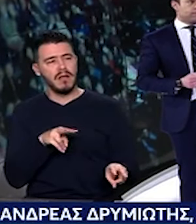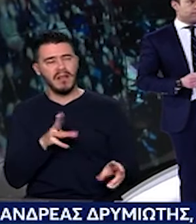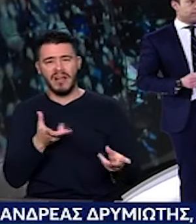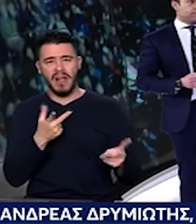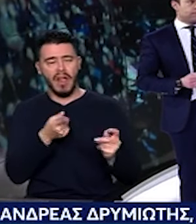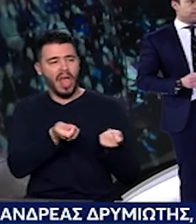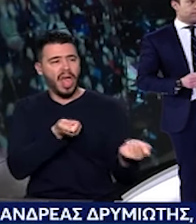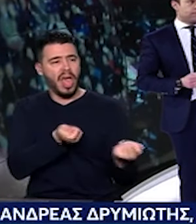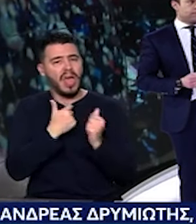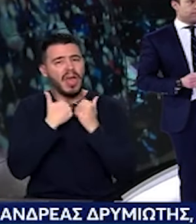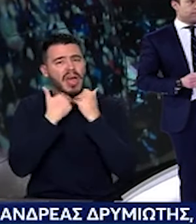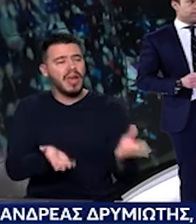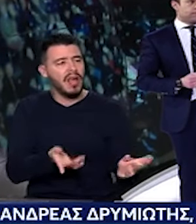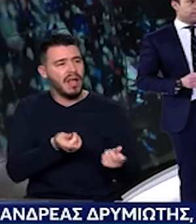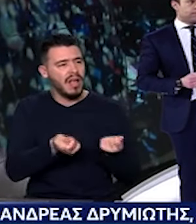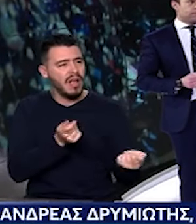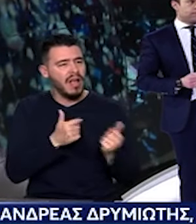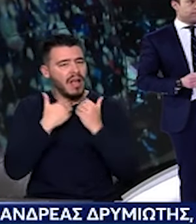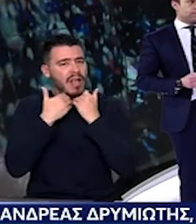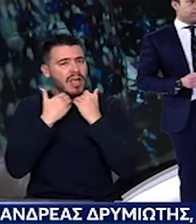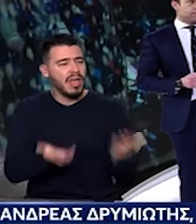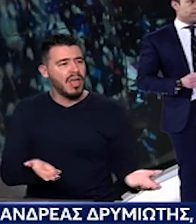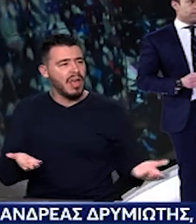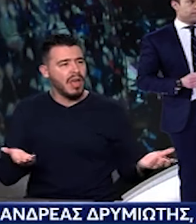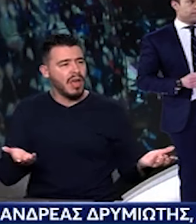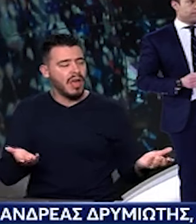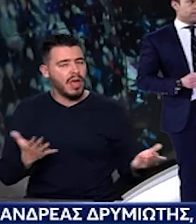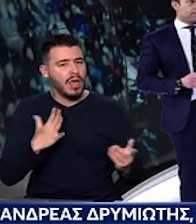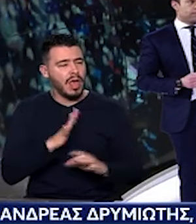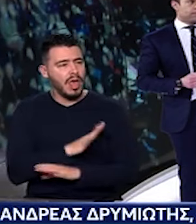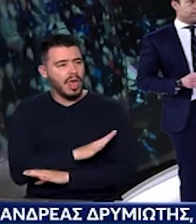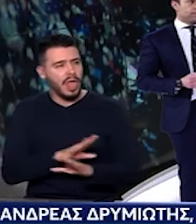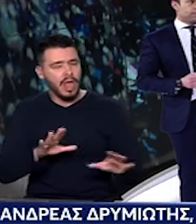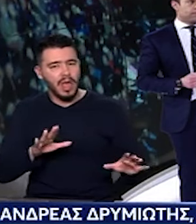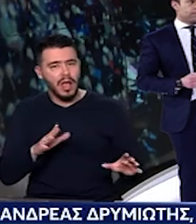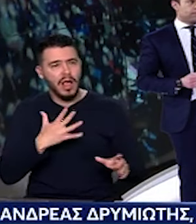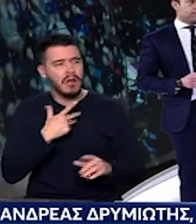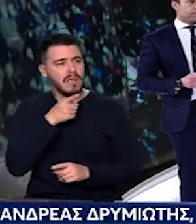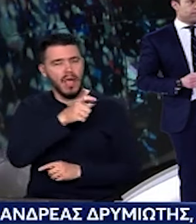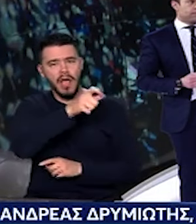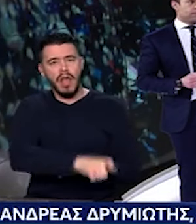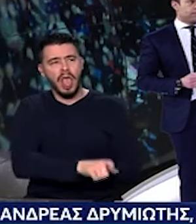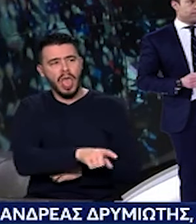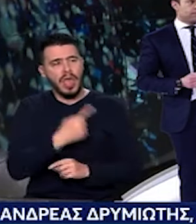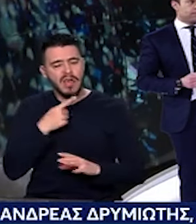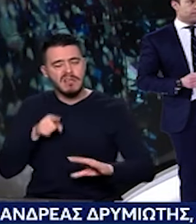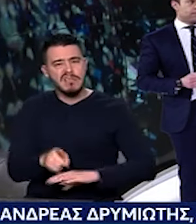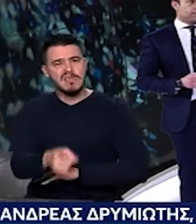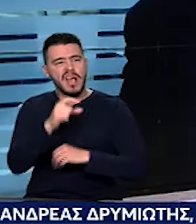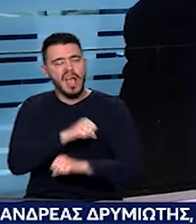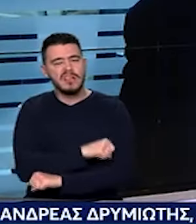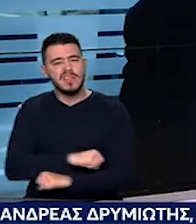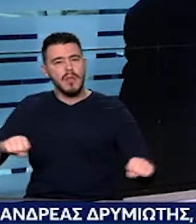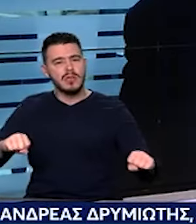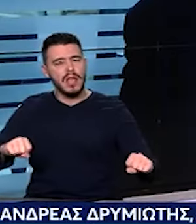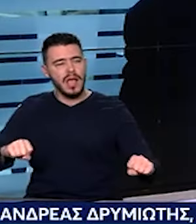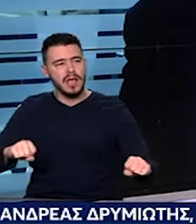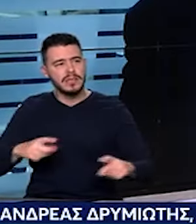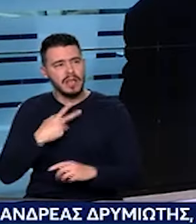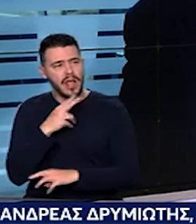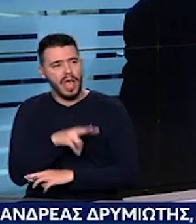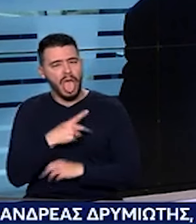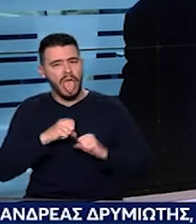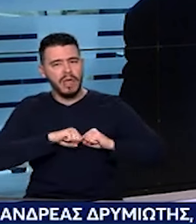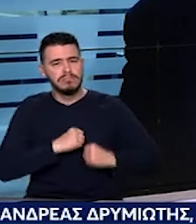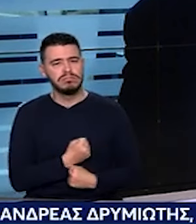και απεδείχθη ότι είναι μόνος του, ναι, ναι, θέλει να τα κάνει λίμπα εκεί πέρα. Κύριε Αντρέα, να δούμε τώρα ποιος